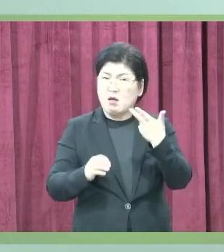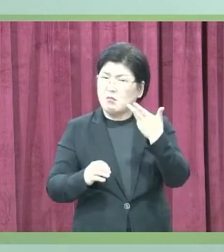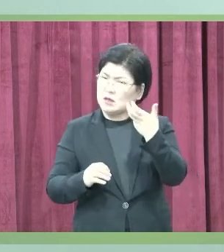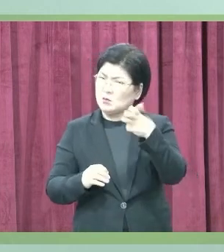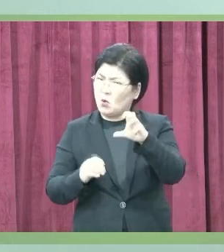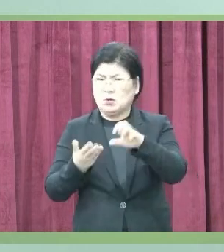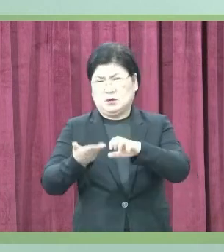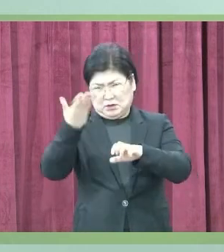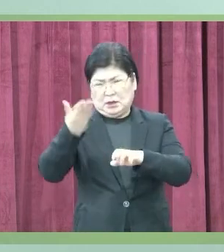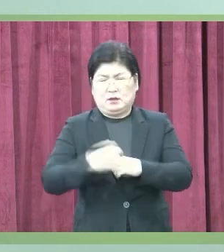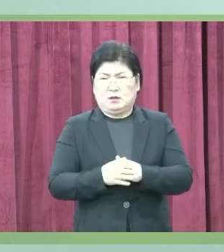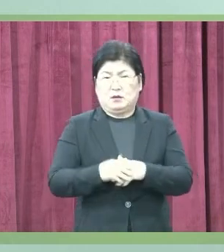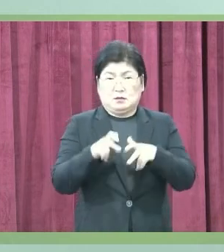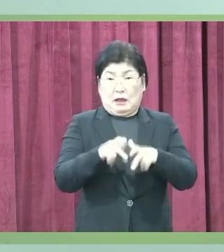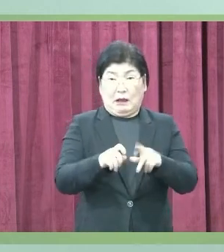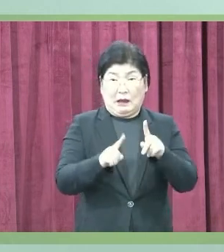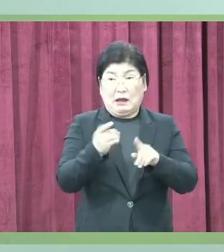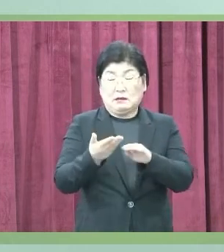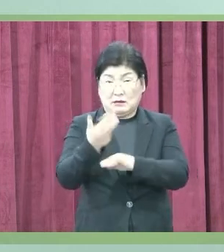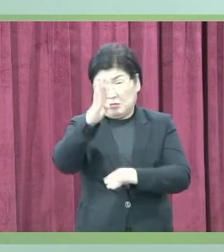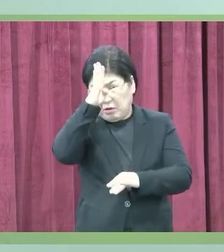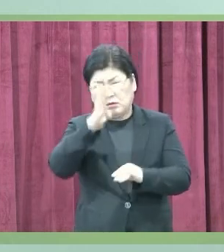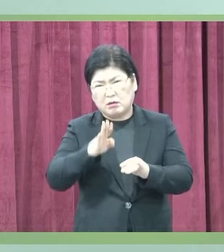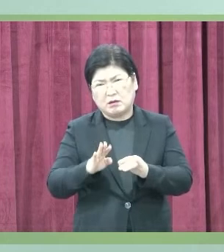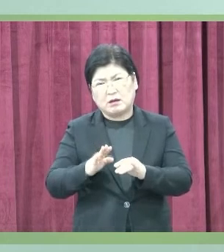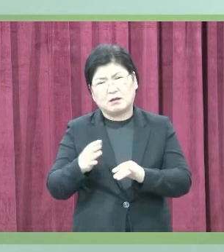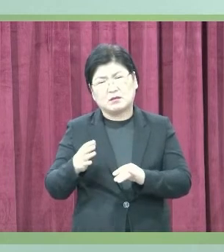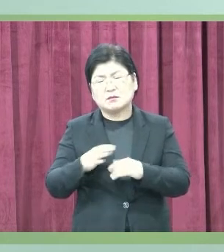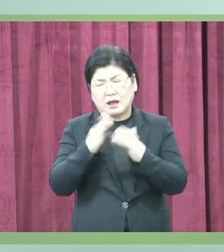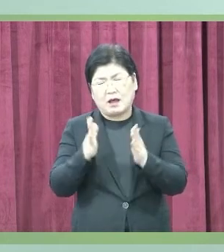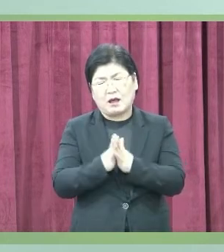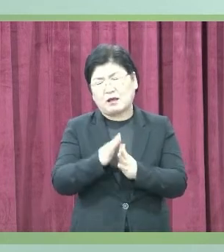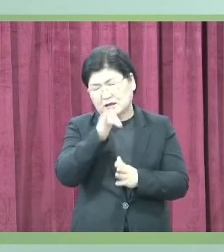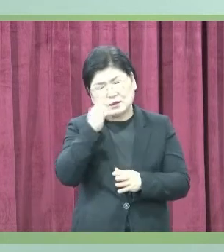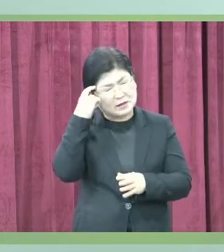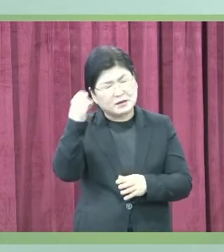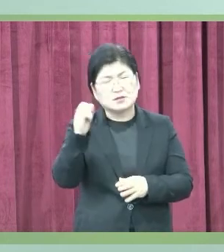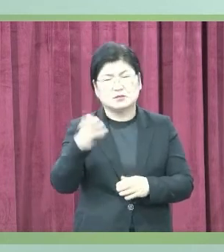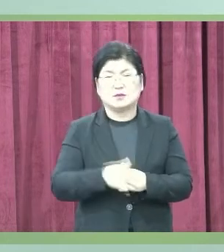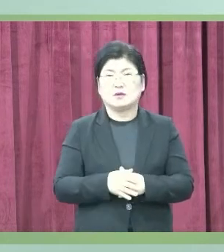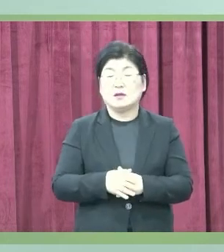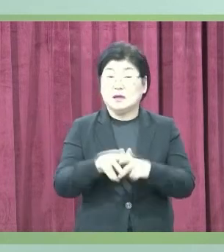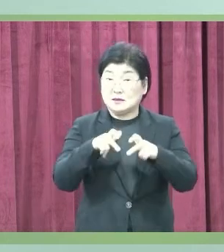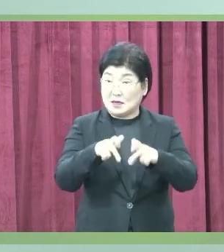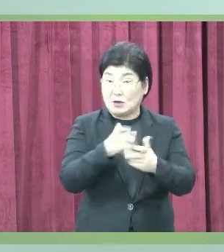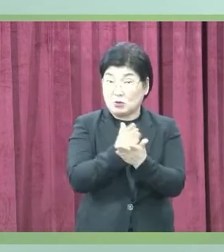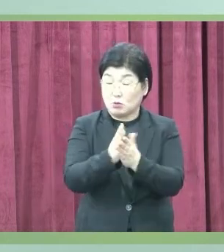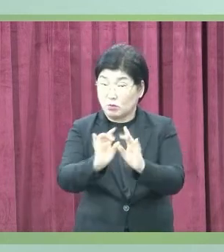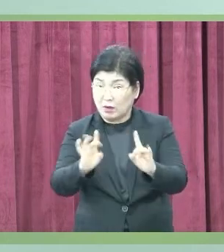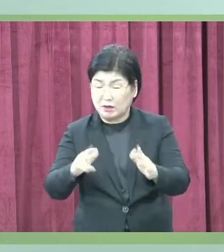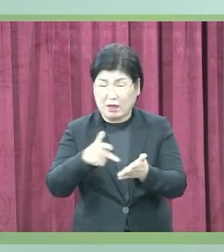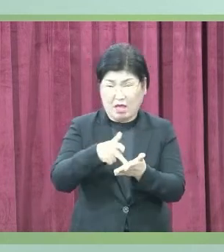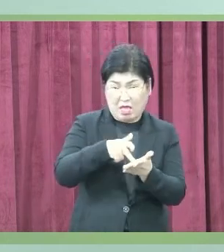있습니다. 즉 장애인이 한 개 이상의 질병을 거의 다 가지고 있다고 해도 무방합니다. 그리고 장애 유형에서 우리는 이제